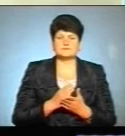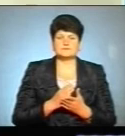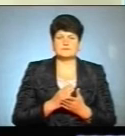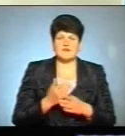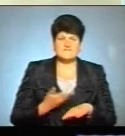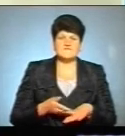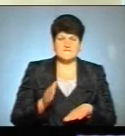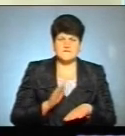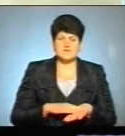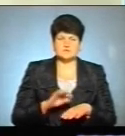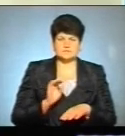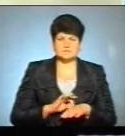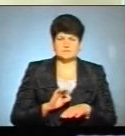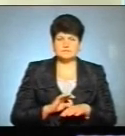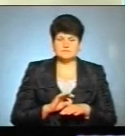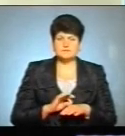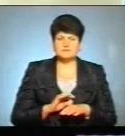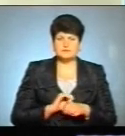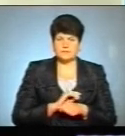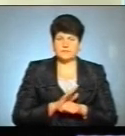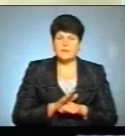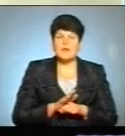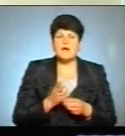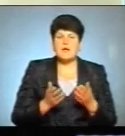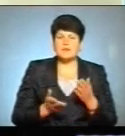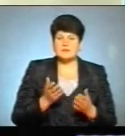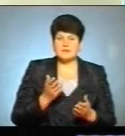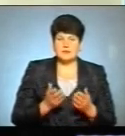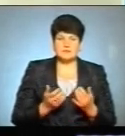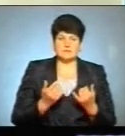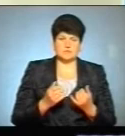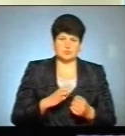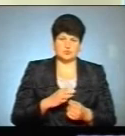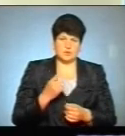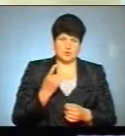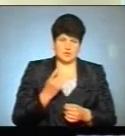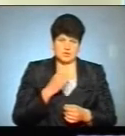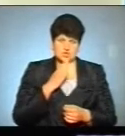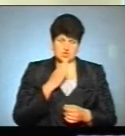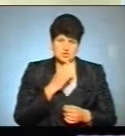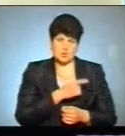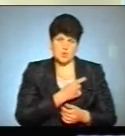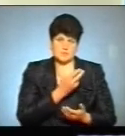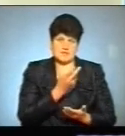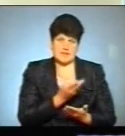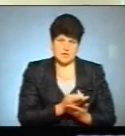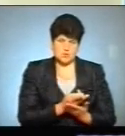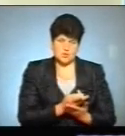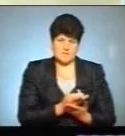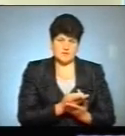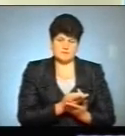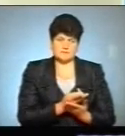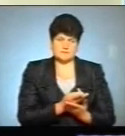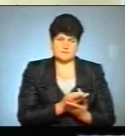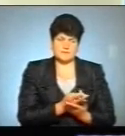важкий перебіг цього захворювання. Але була тільки одна жіночка госпіталізована в